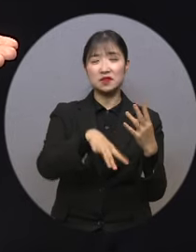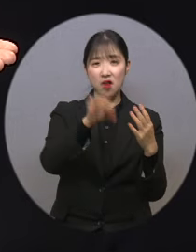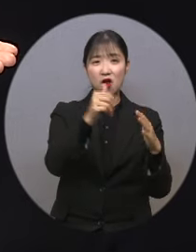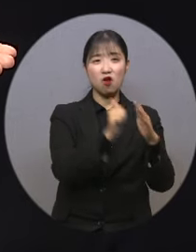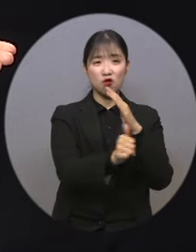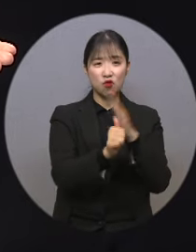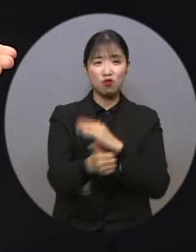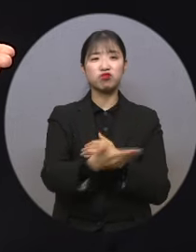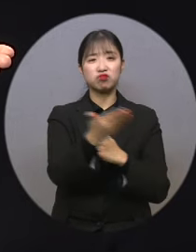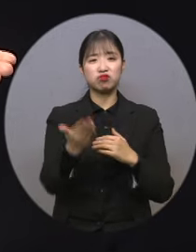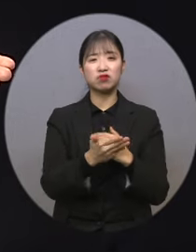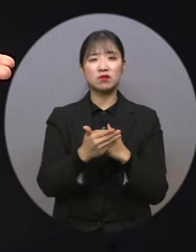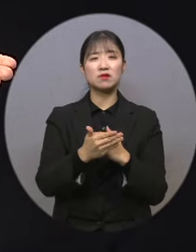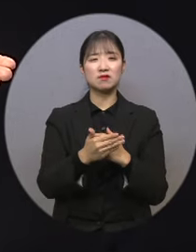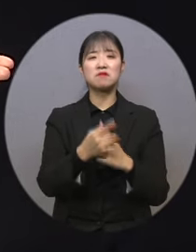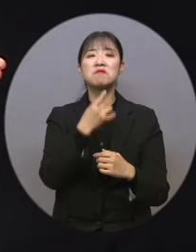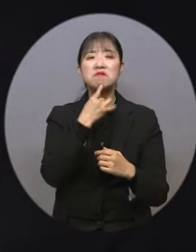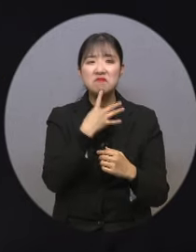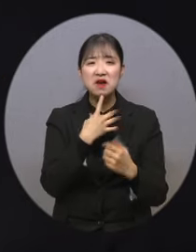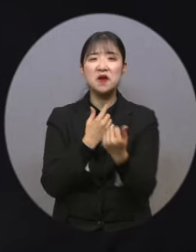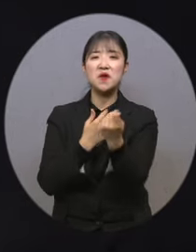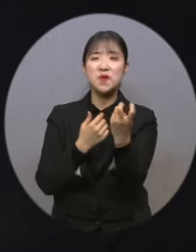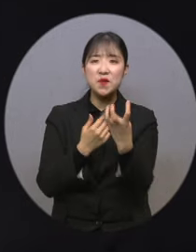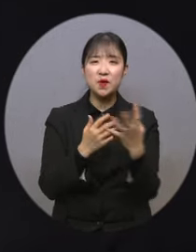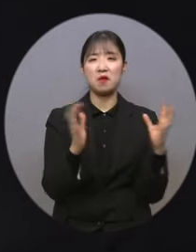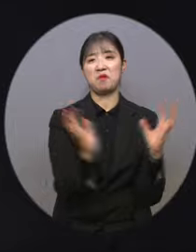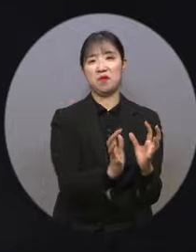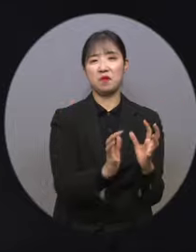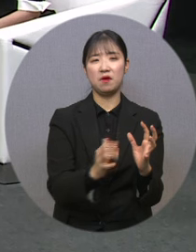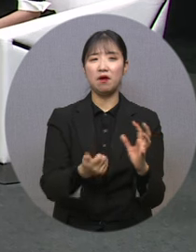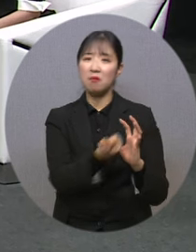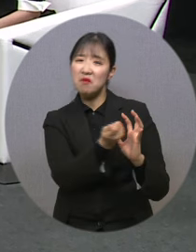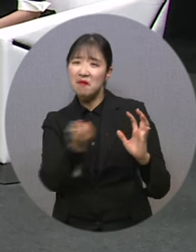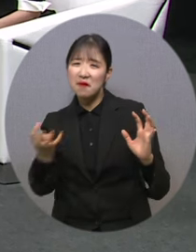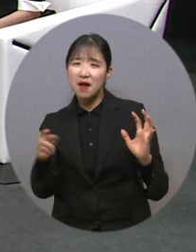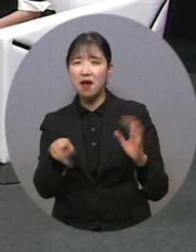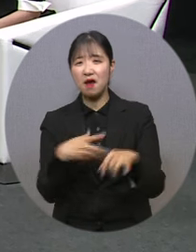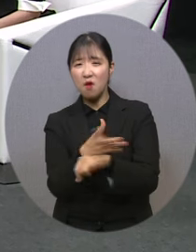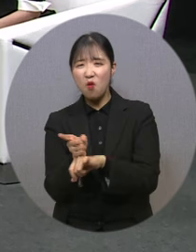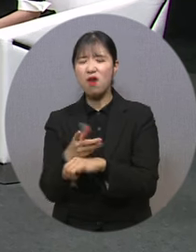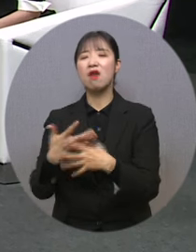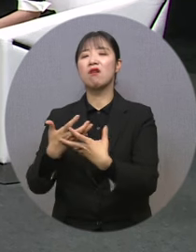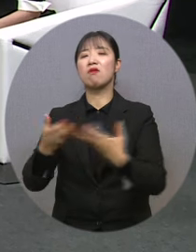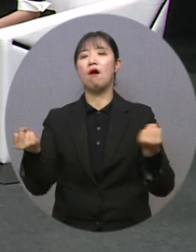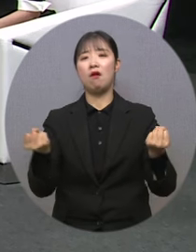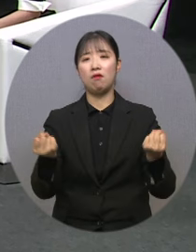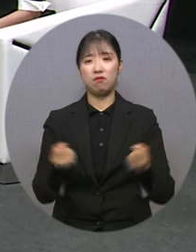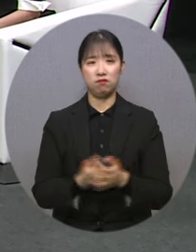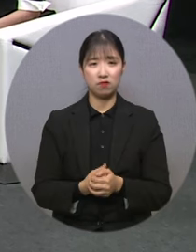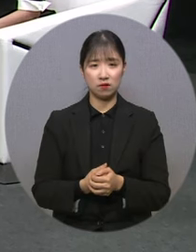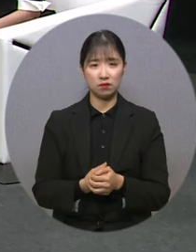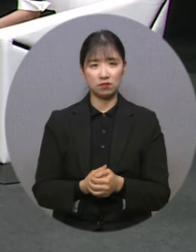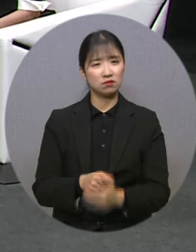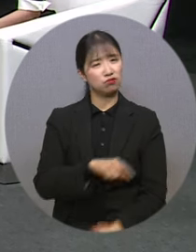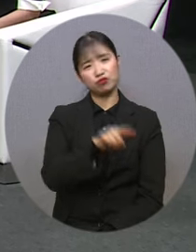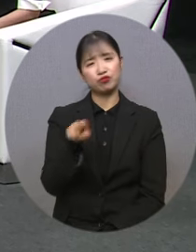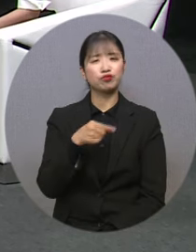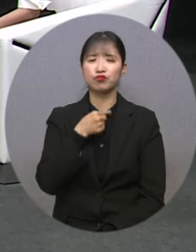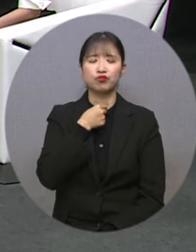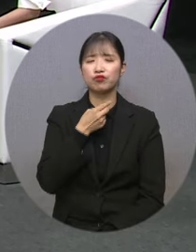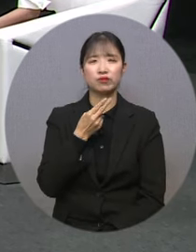달리 따로 해요 매주 것 을 마 군소 보도는 따로 하고 음 이런 것은 원치